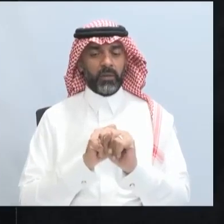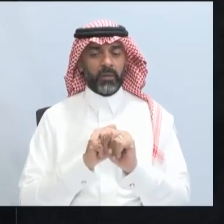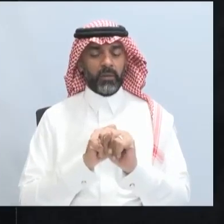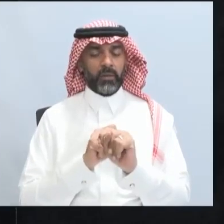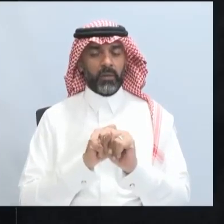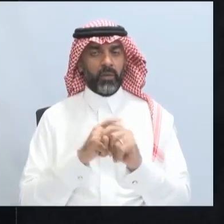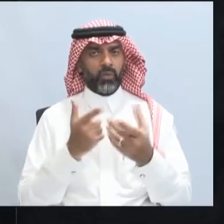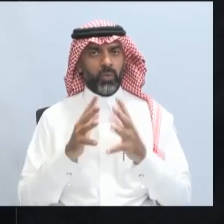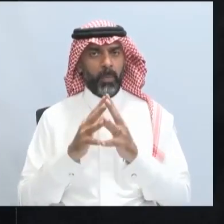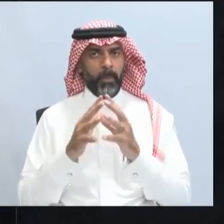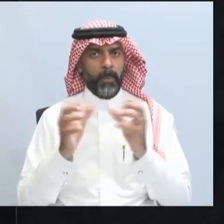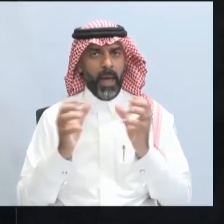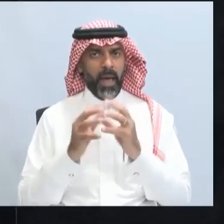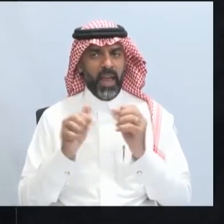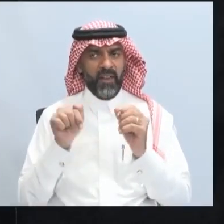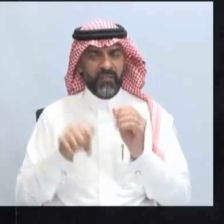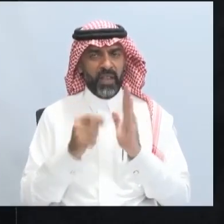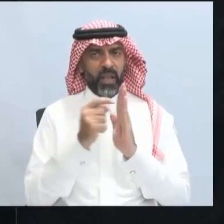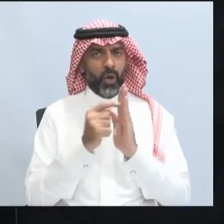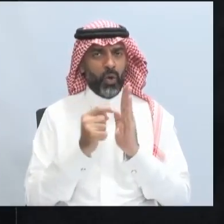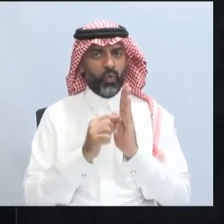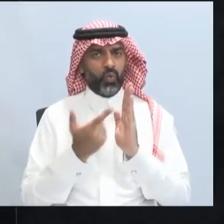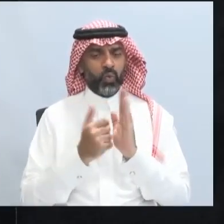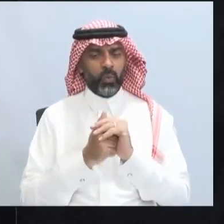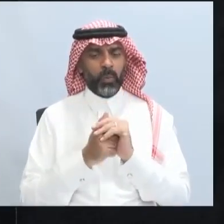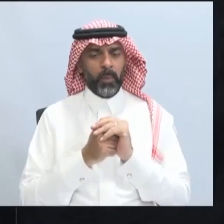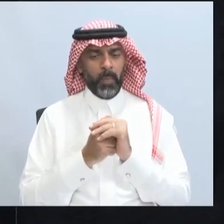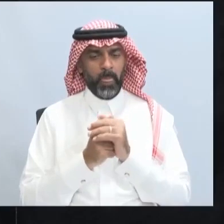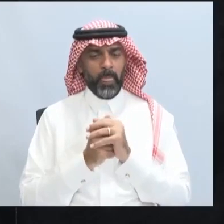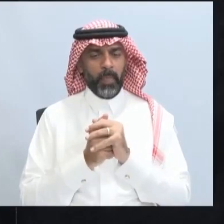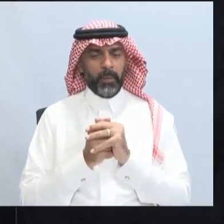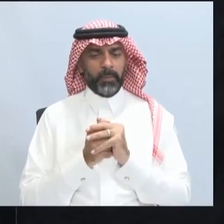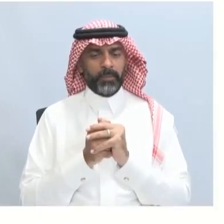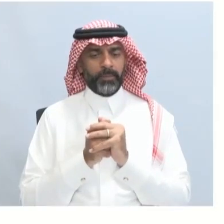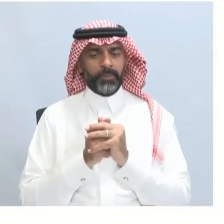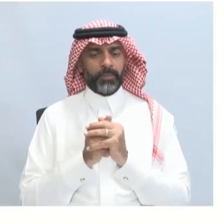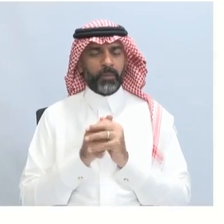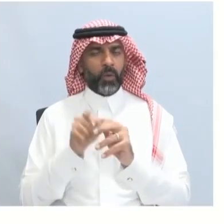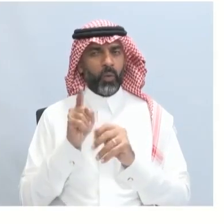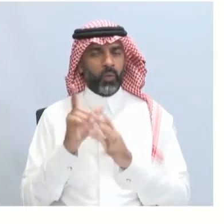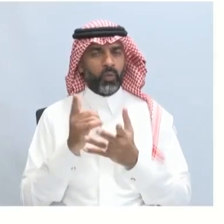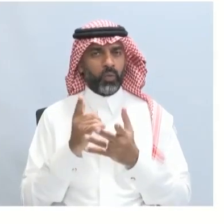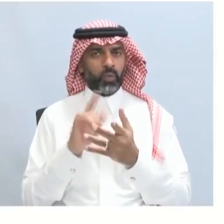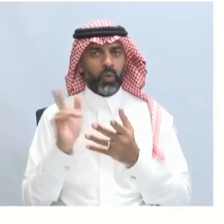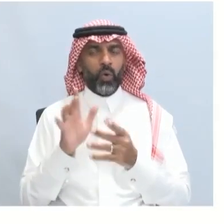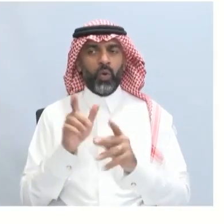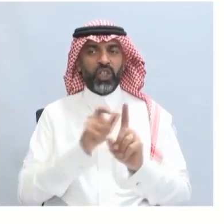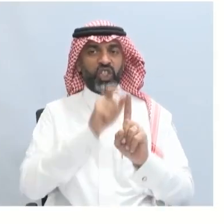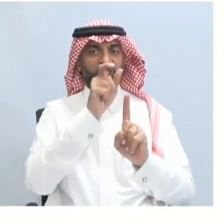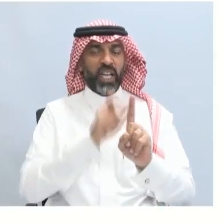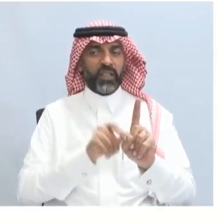الناحيه القانونيه ما المراد به نقول المراد كما موضح عندكم في الكتاب يقصد به من يتمتع